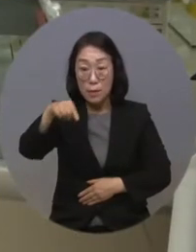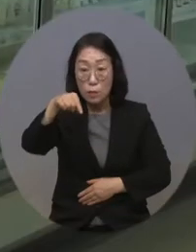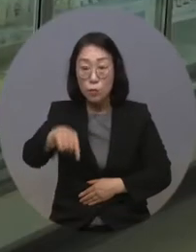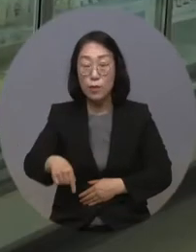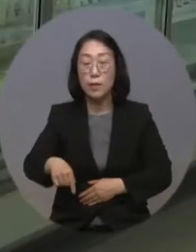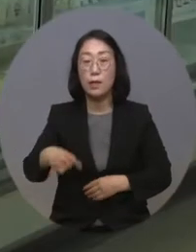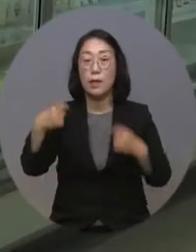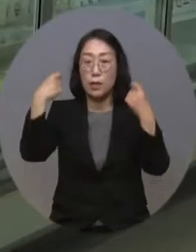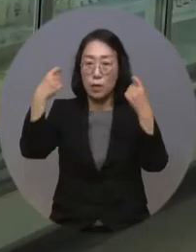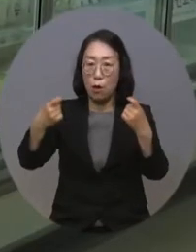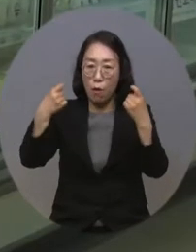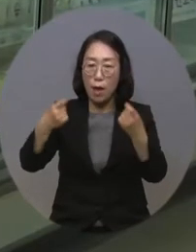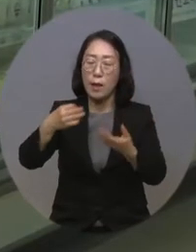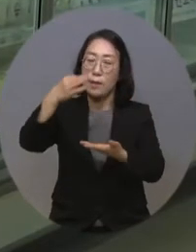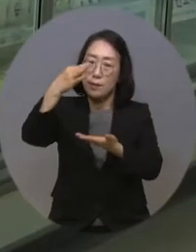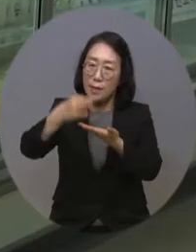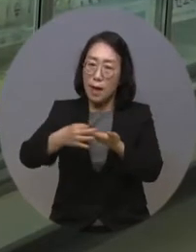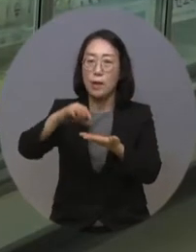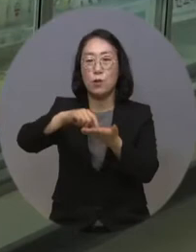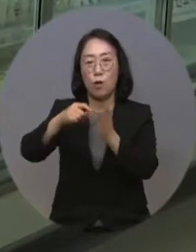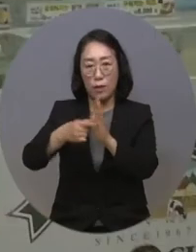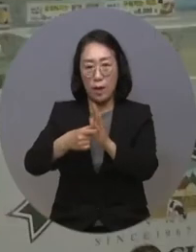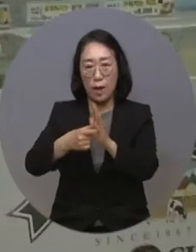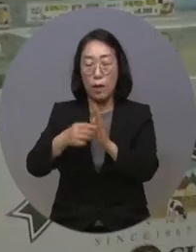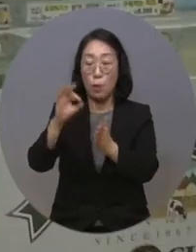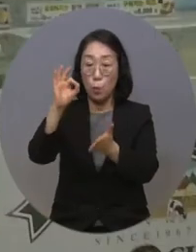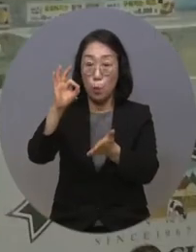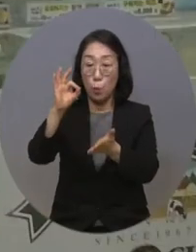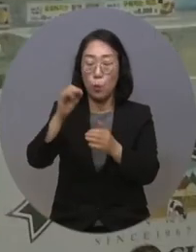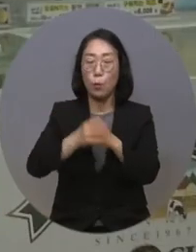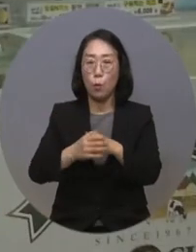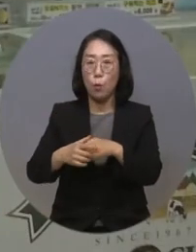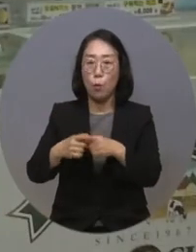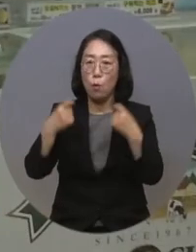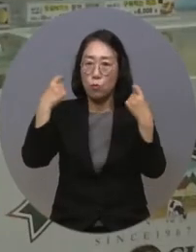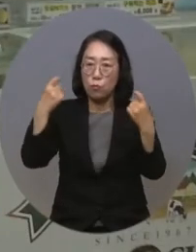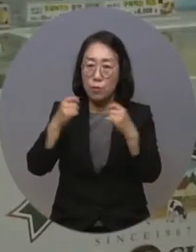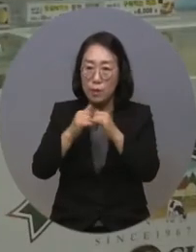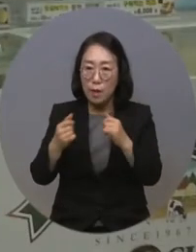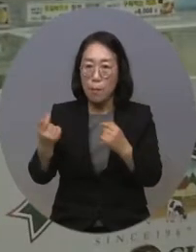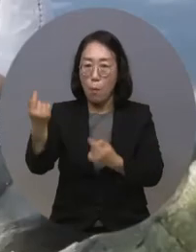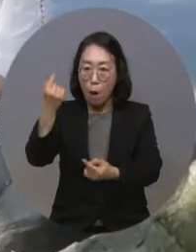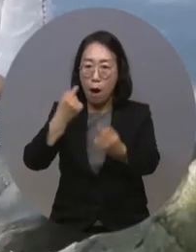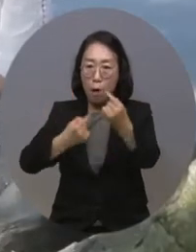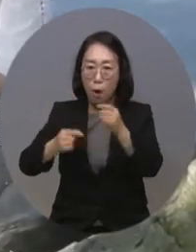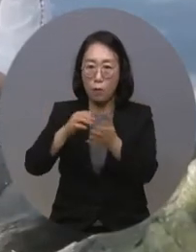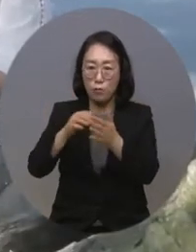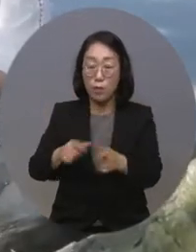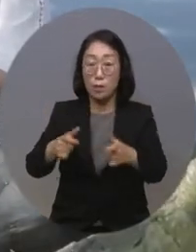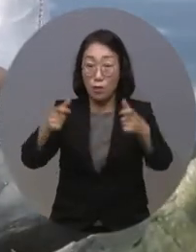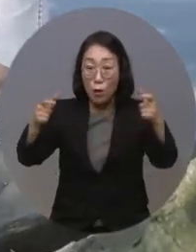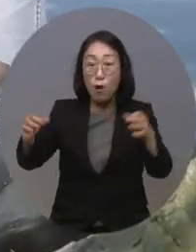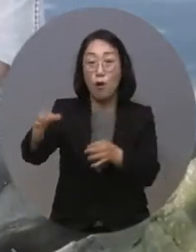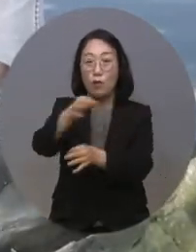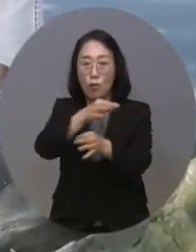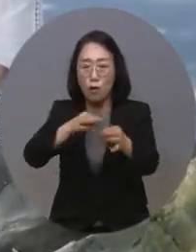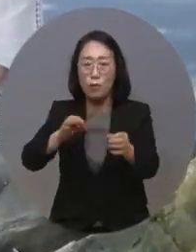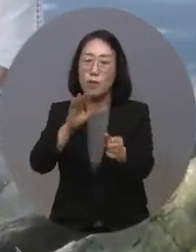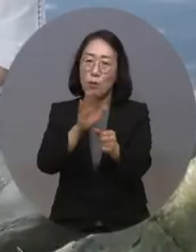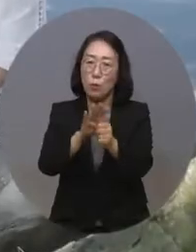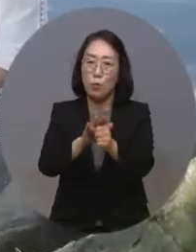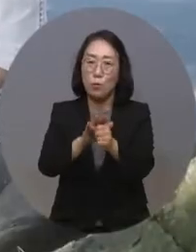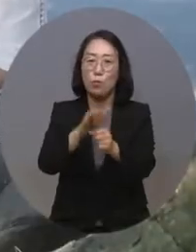합리적인 가격과 이벤트로 관광객들의 수요가 늘어 지역경제 활성화에 도움이 될 것으로 기대하고